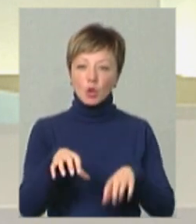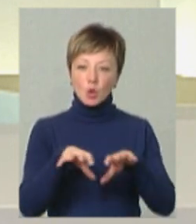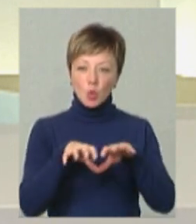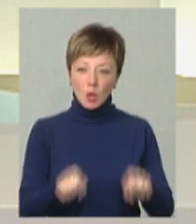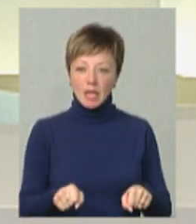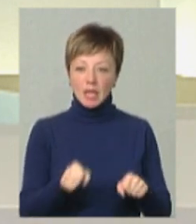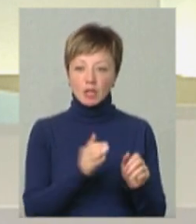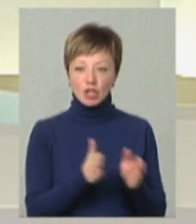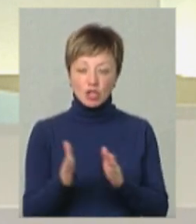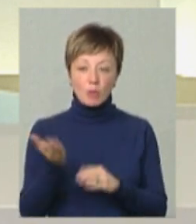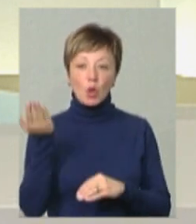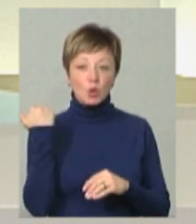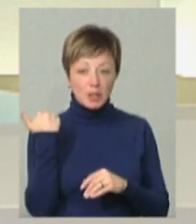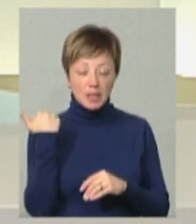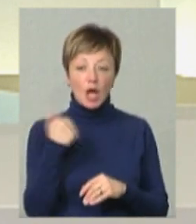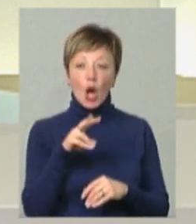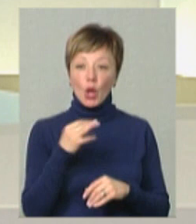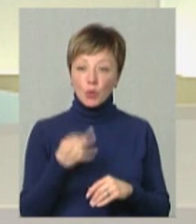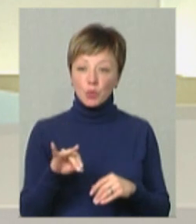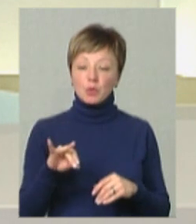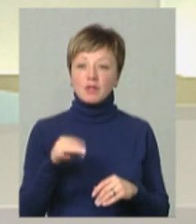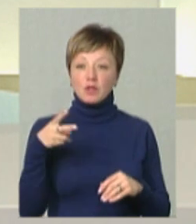режимів. І тоді, у лютому